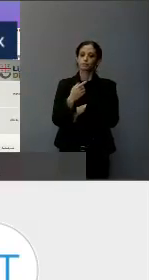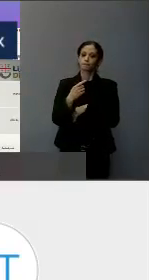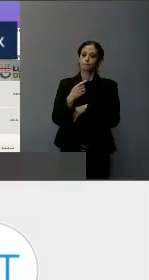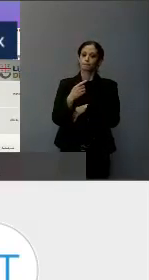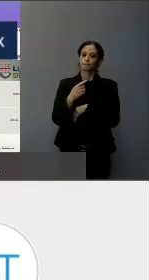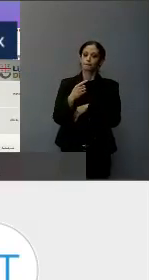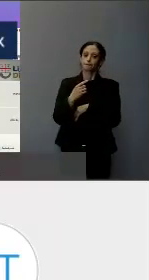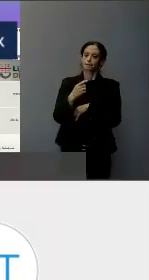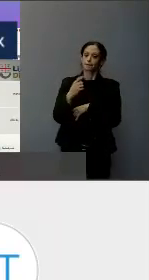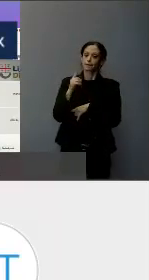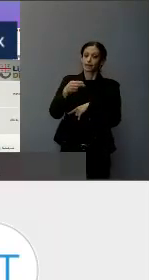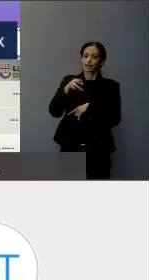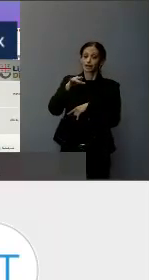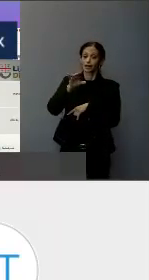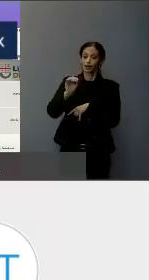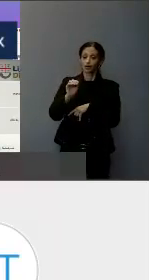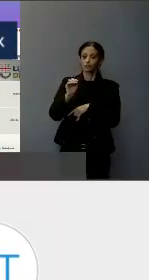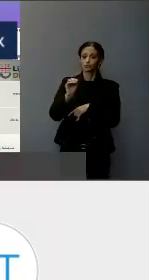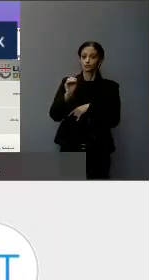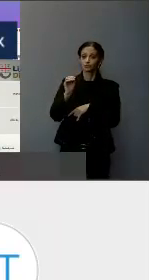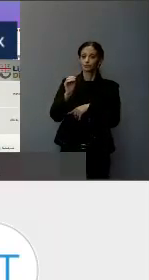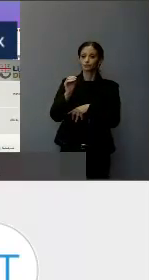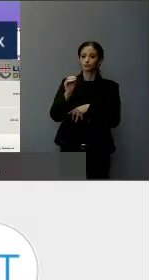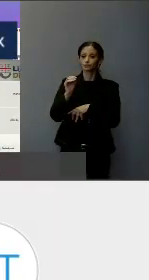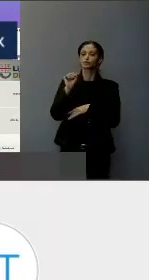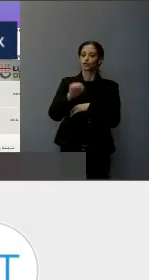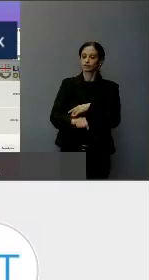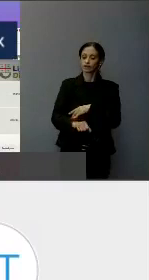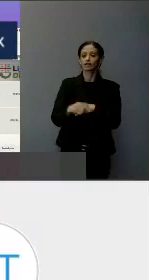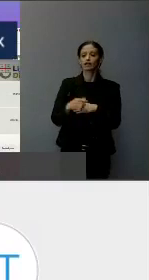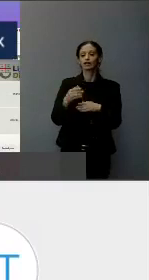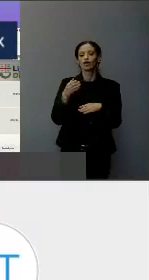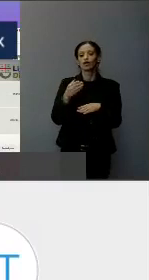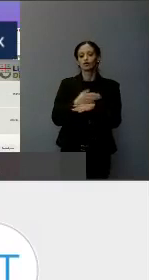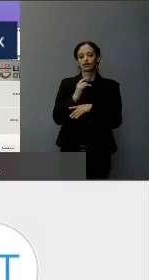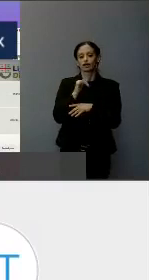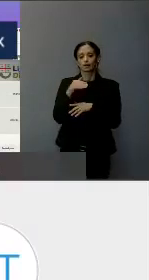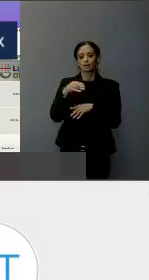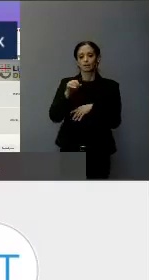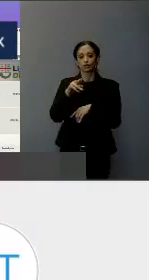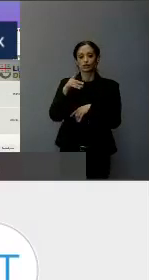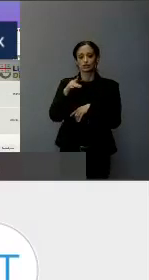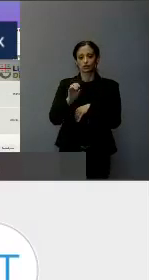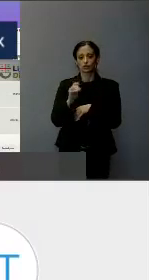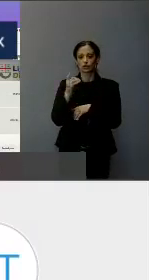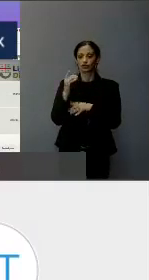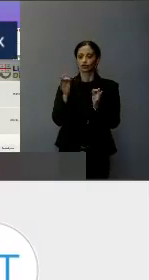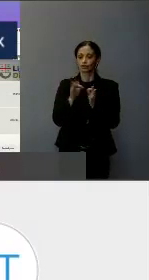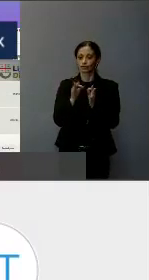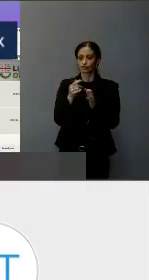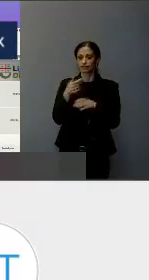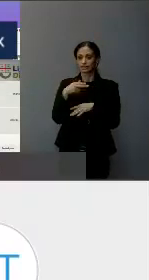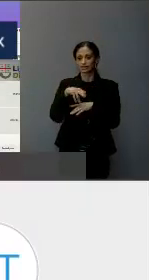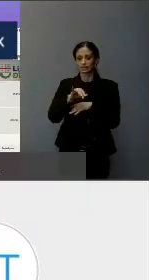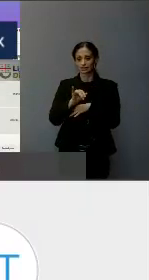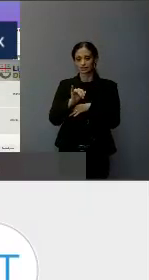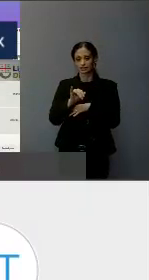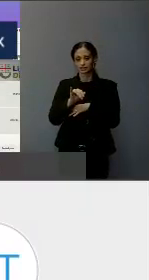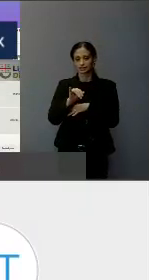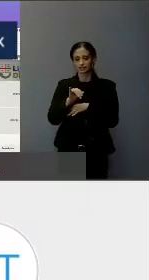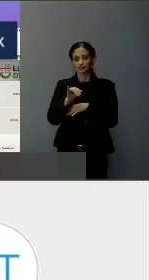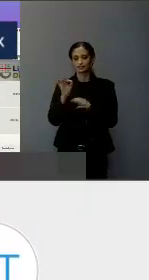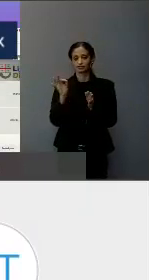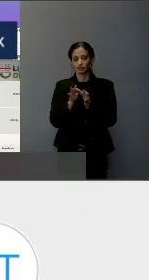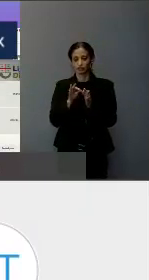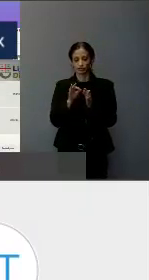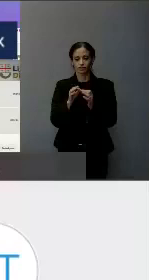consigliere grillo contro il cordino favorevole gli aretini ore e